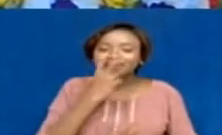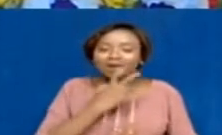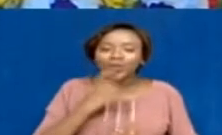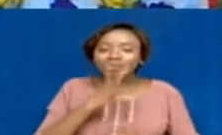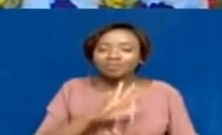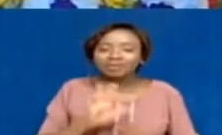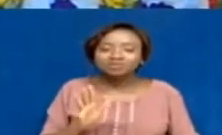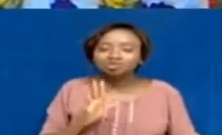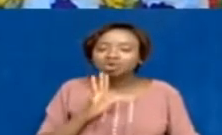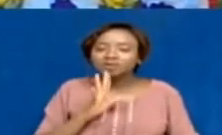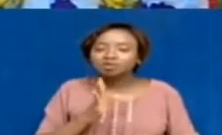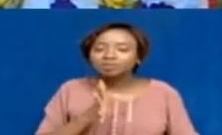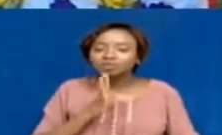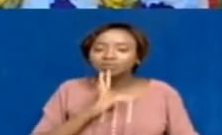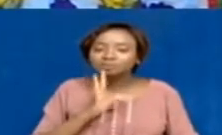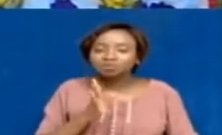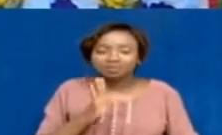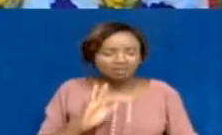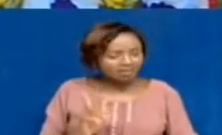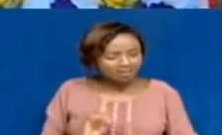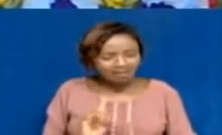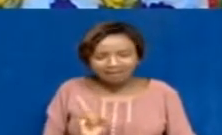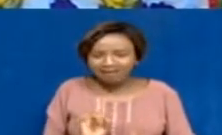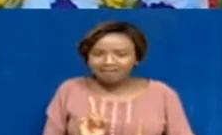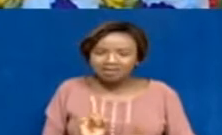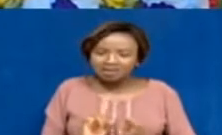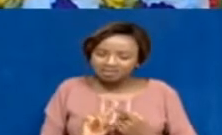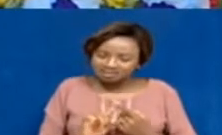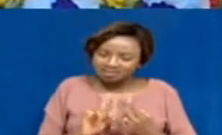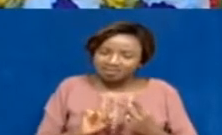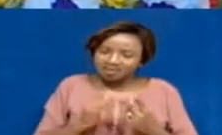lakini kwa vitendo, kwa fikira,